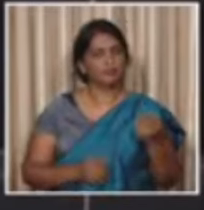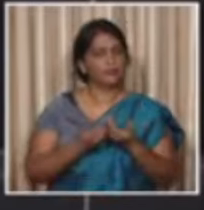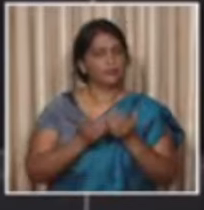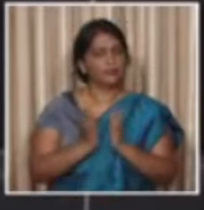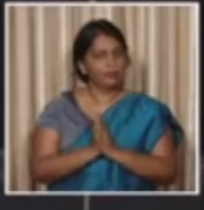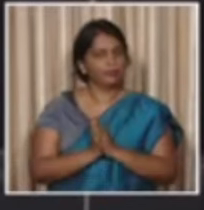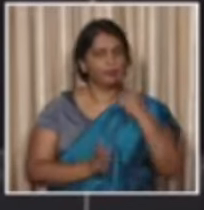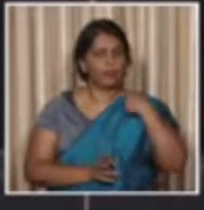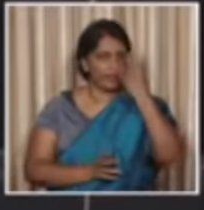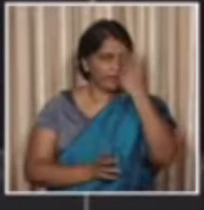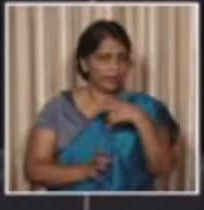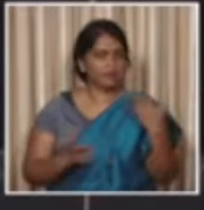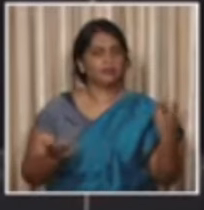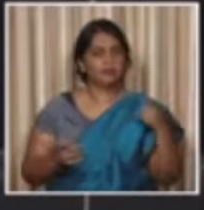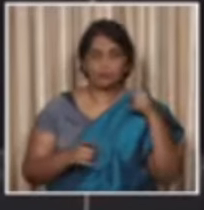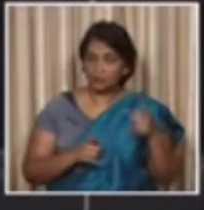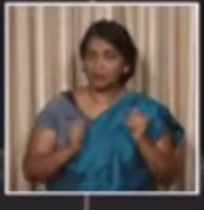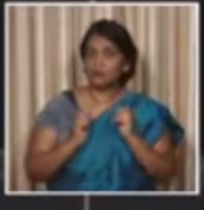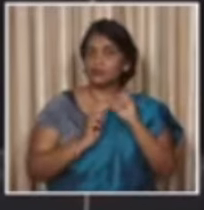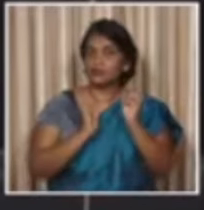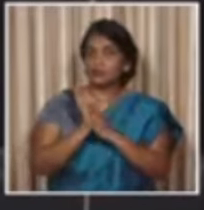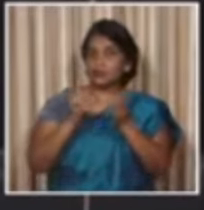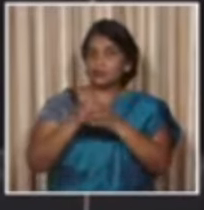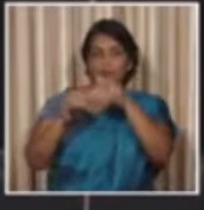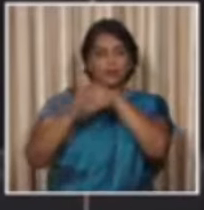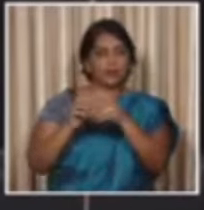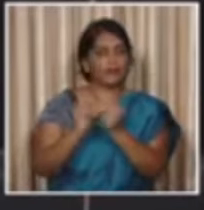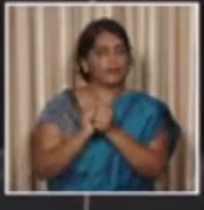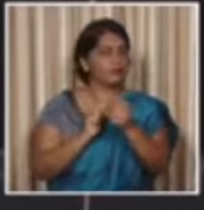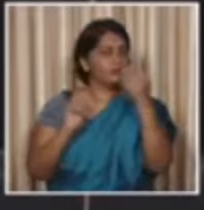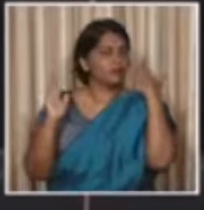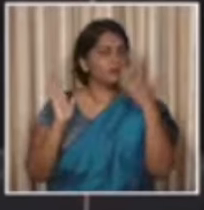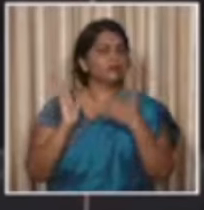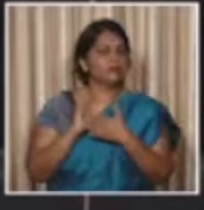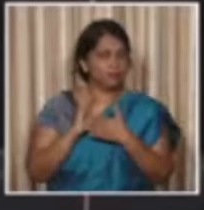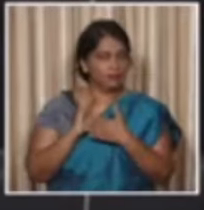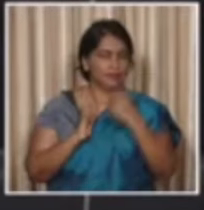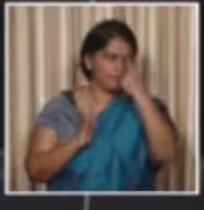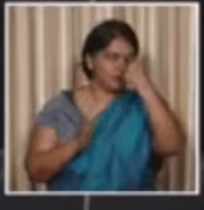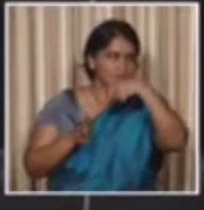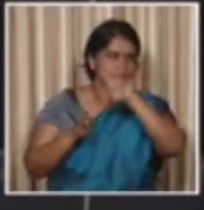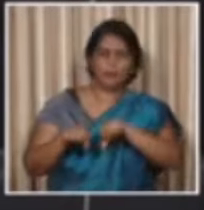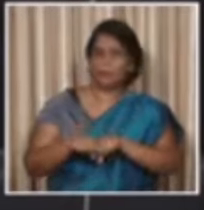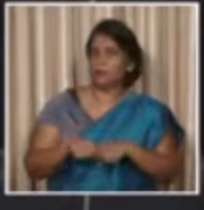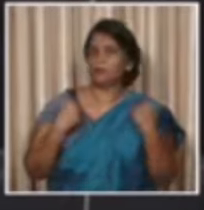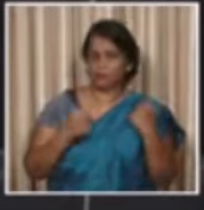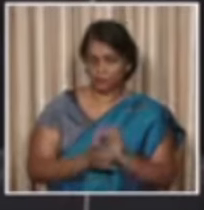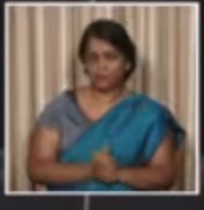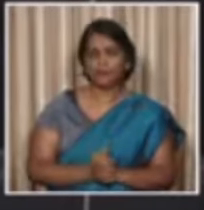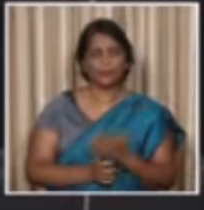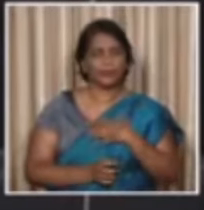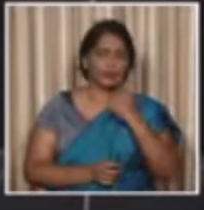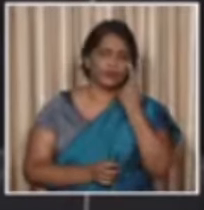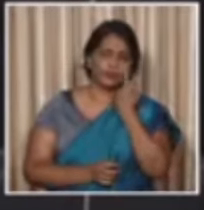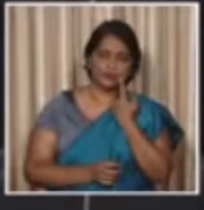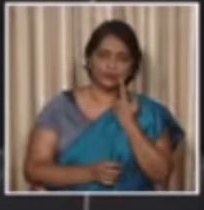තමන්ගේ අවිශ්වාසය සහ ඒ කාරක ස්වභාවයේ කටයුතු කරන ආකාරය පිළිබඳ විශ්වාසය කඩලා දිනුවා. මං